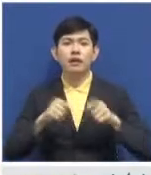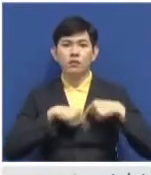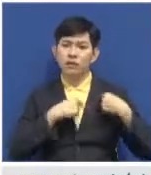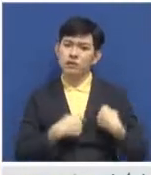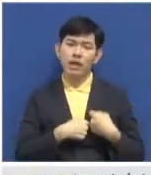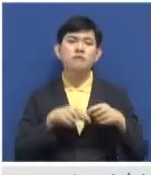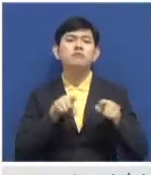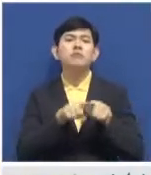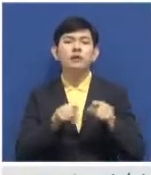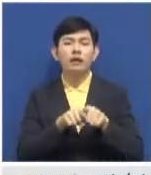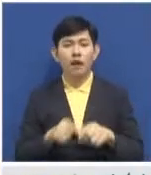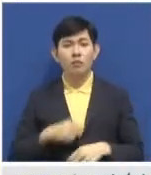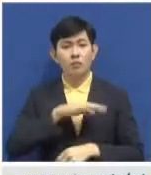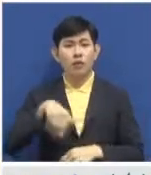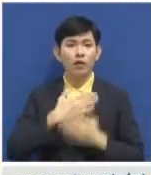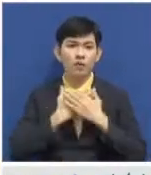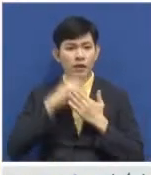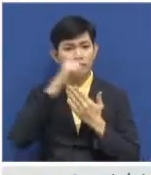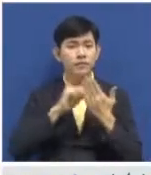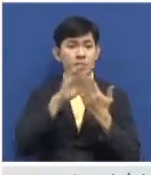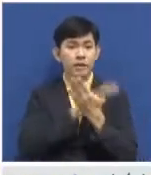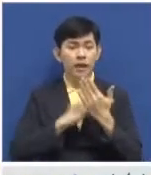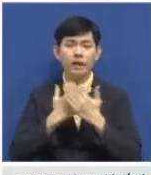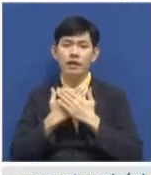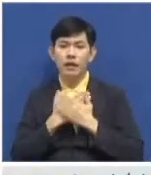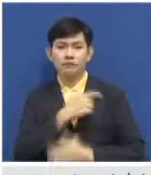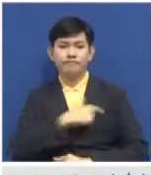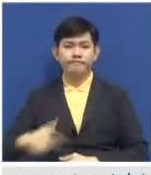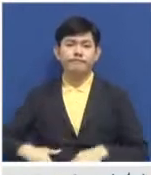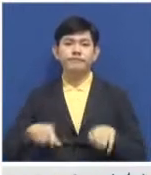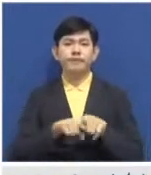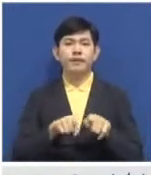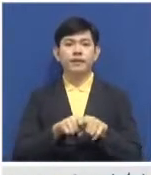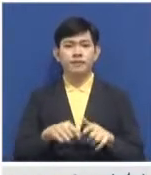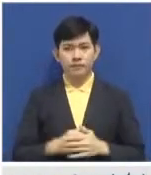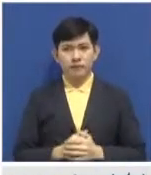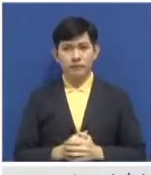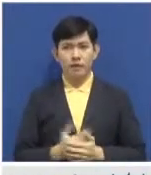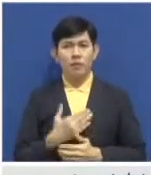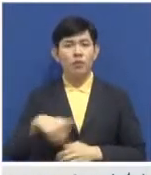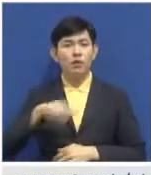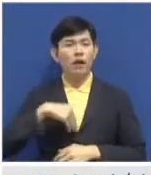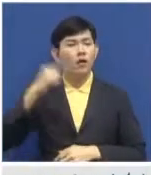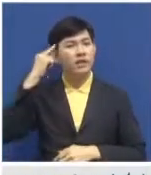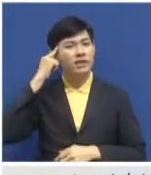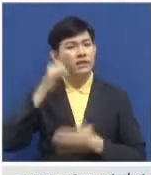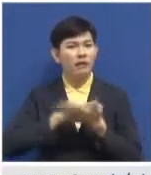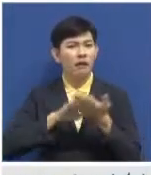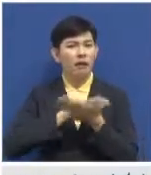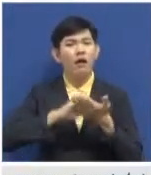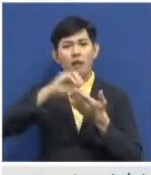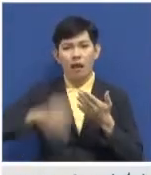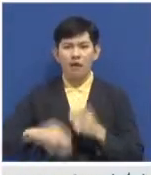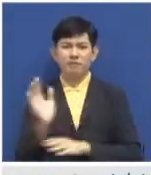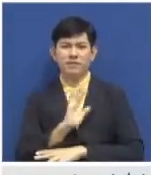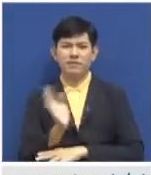กต่างจากพวกท่านพวกเรามีความรักชาติและสถาบันพระมหากษัตริย์ไม่ต่างจากพวกท่านพวกเราไม่ได้มีความคิดที่จะล้มล้างอะไรไม่